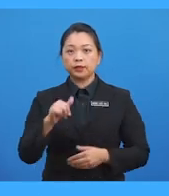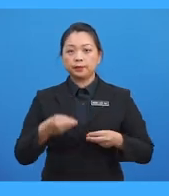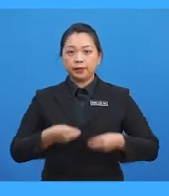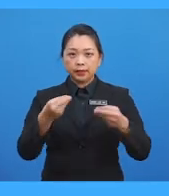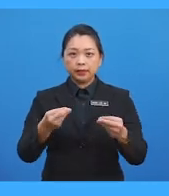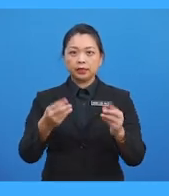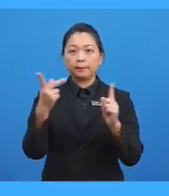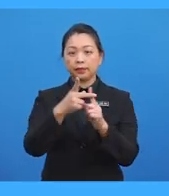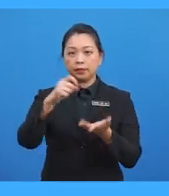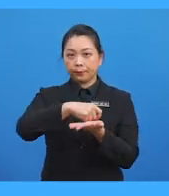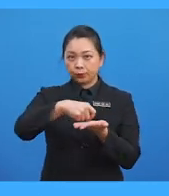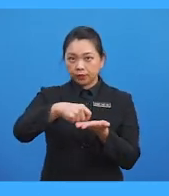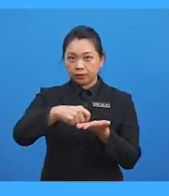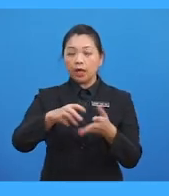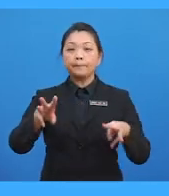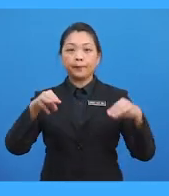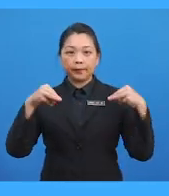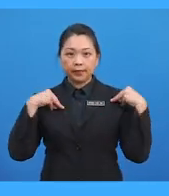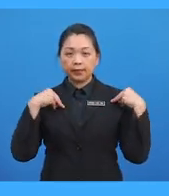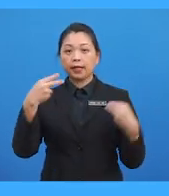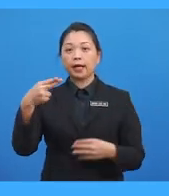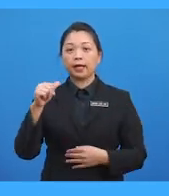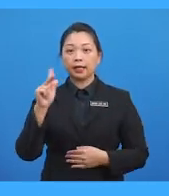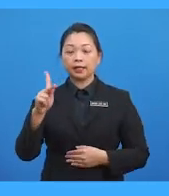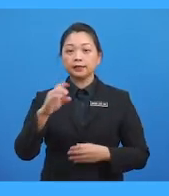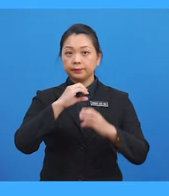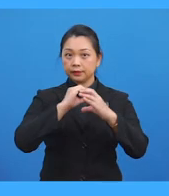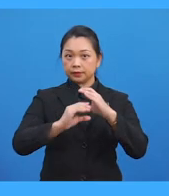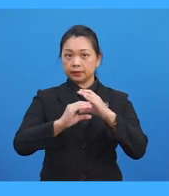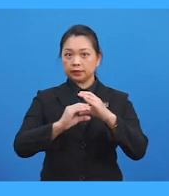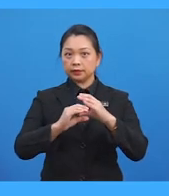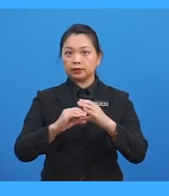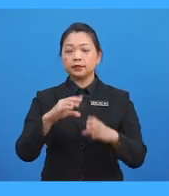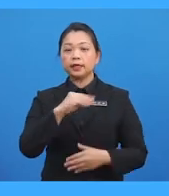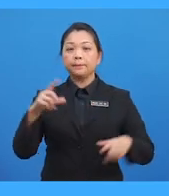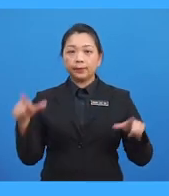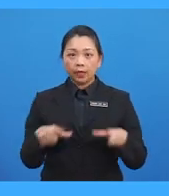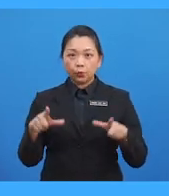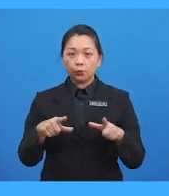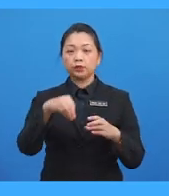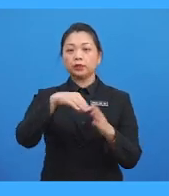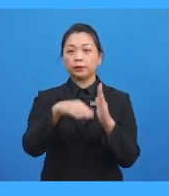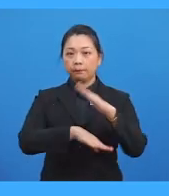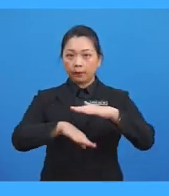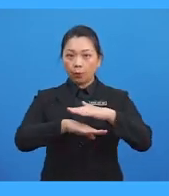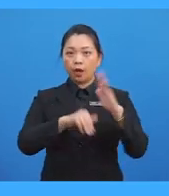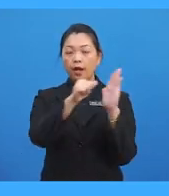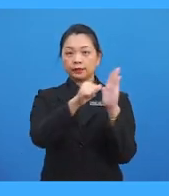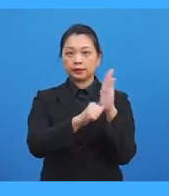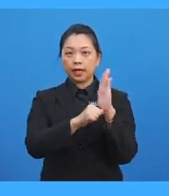diberikan kepada penulis, pemilik hak cipta dan pelaku tertakluk di bawah Akta Hak Cipta